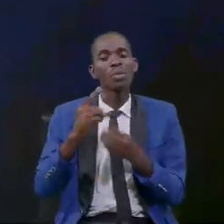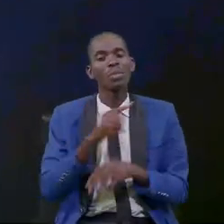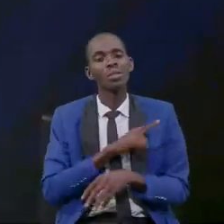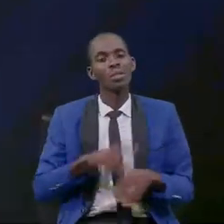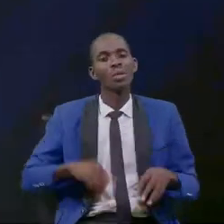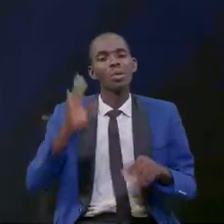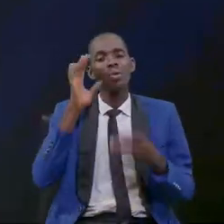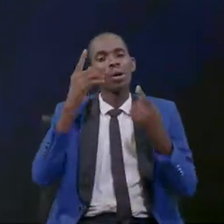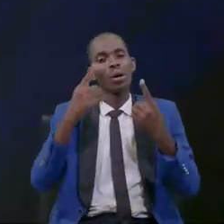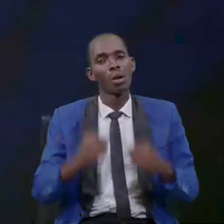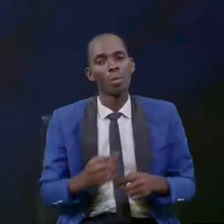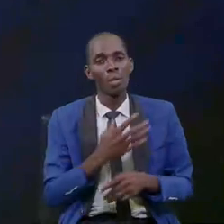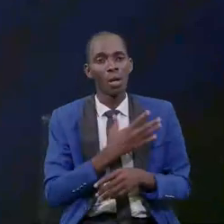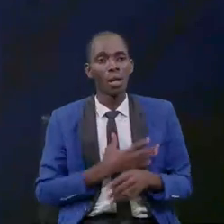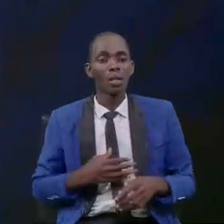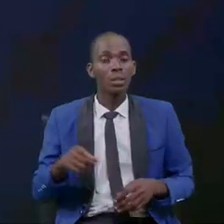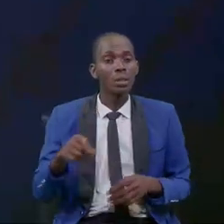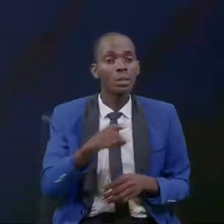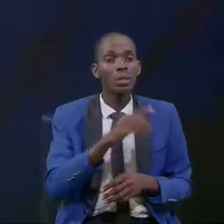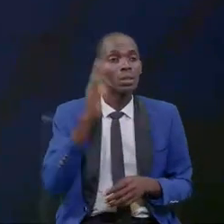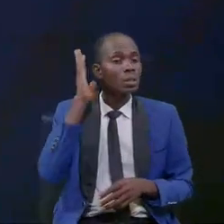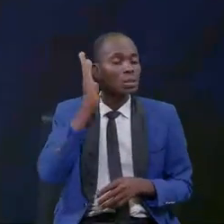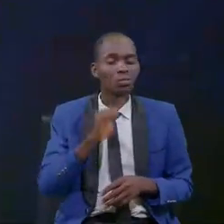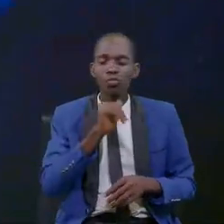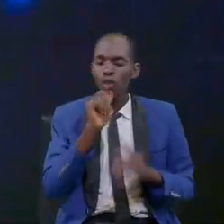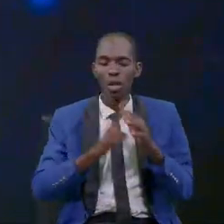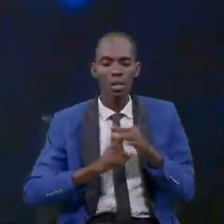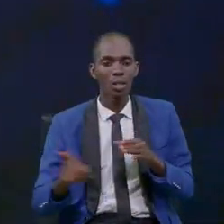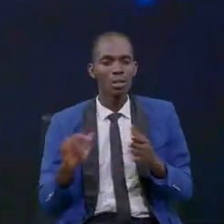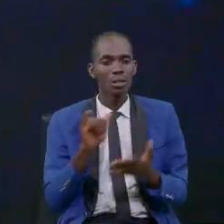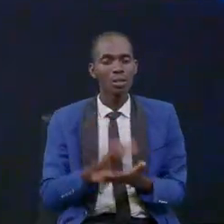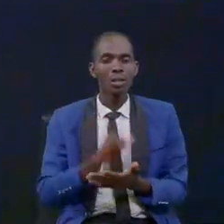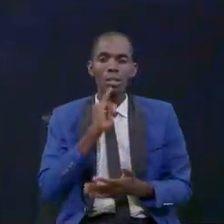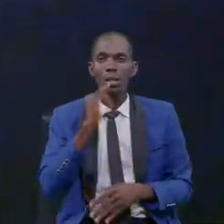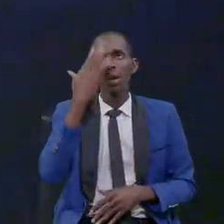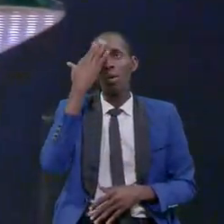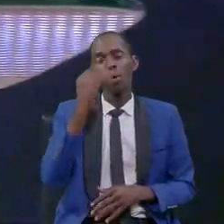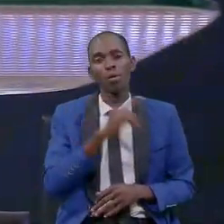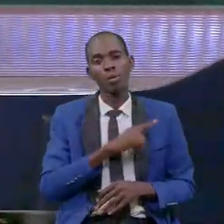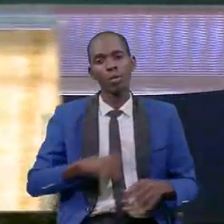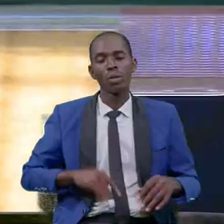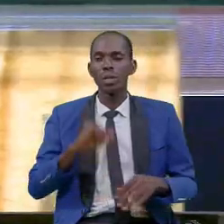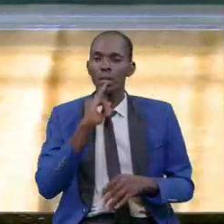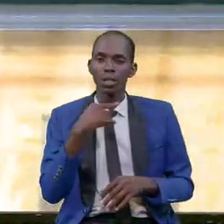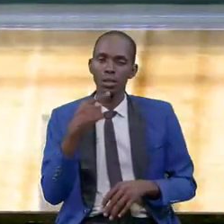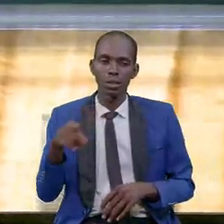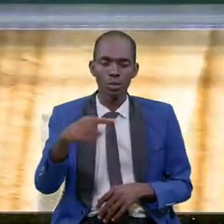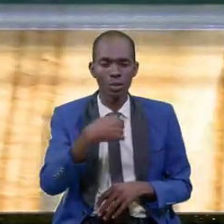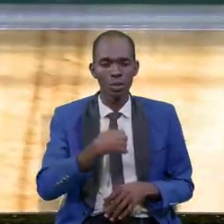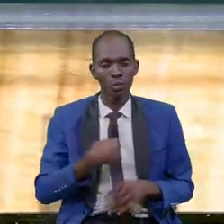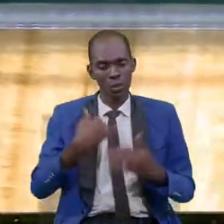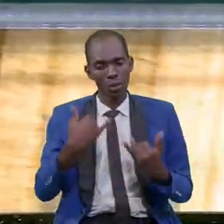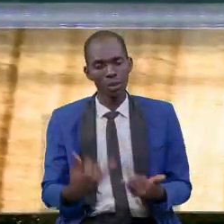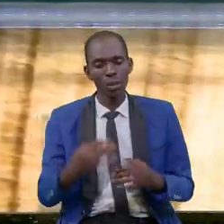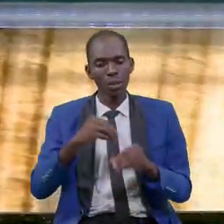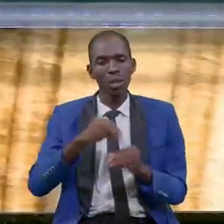viendra. C'est 1 Thessaloniciens 5, versets 1 et 2. C'est ce que le Seigneur